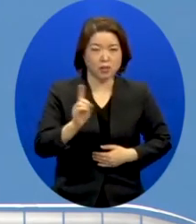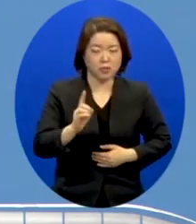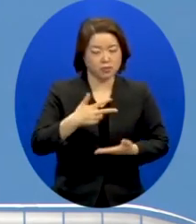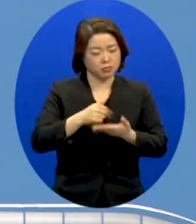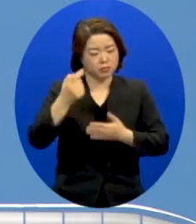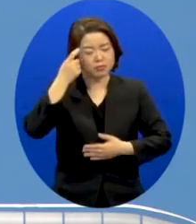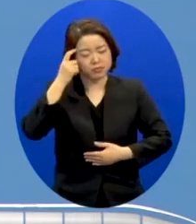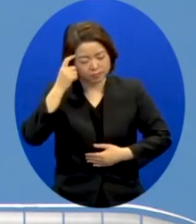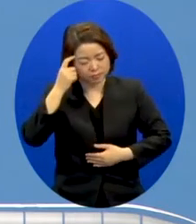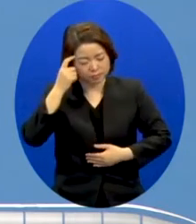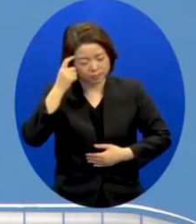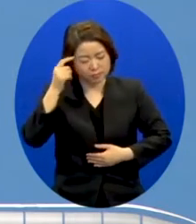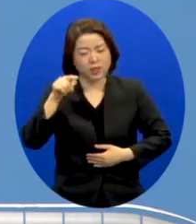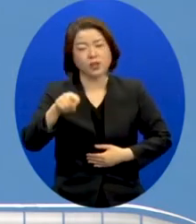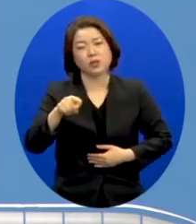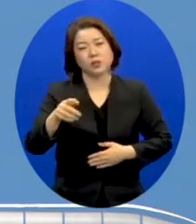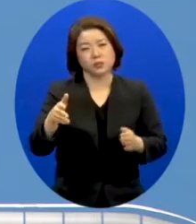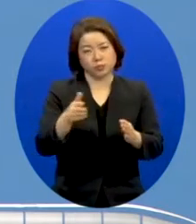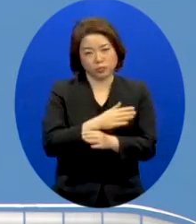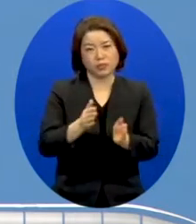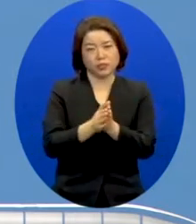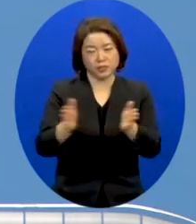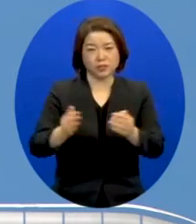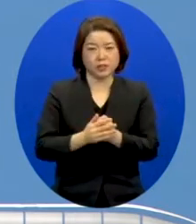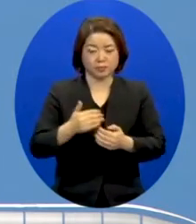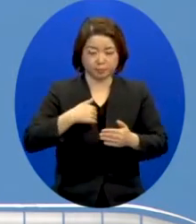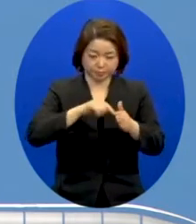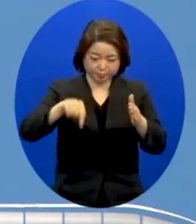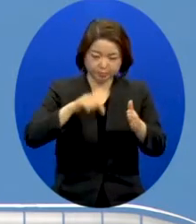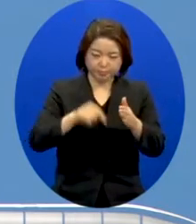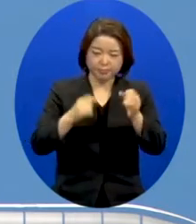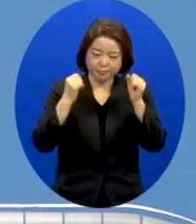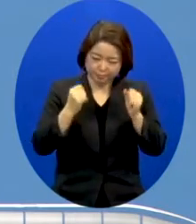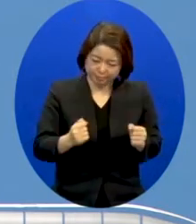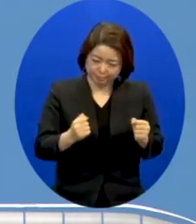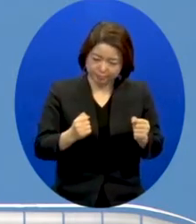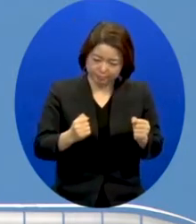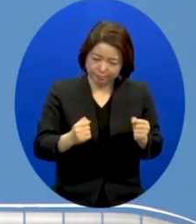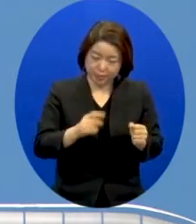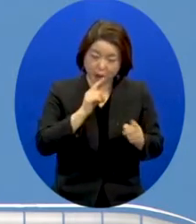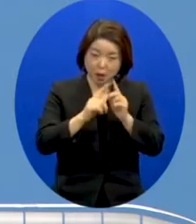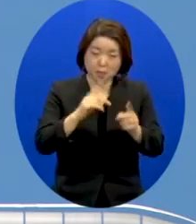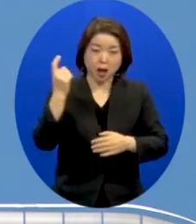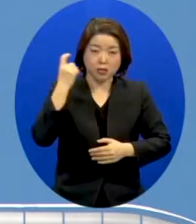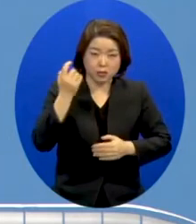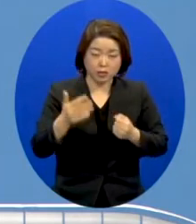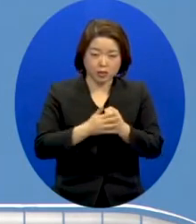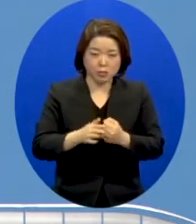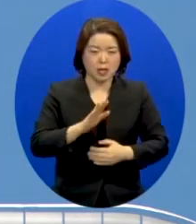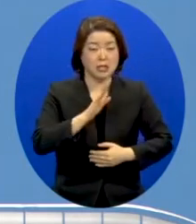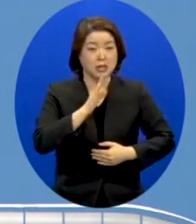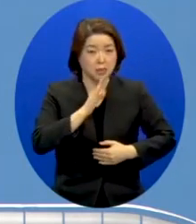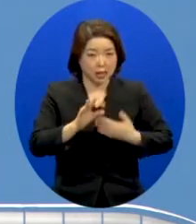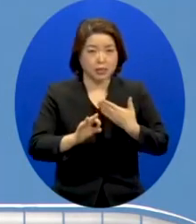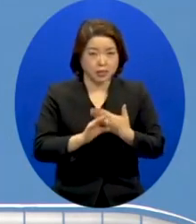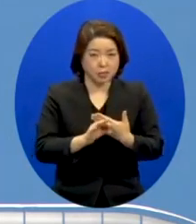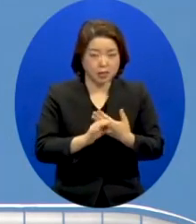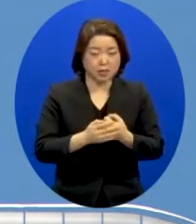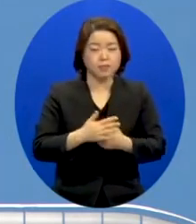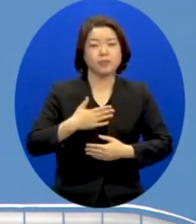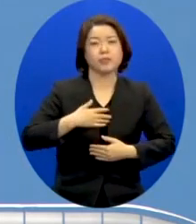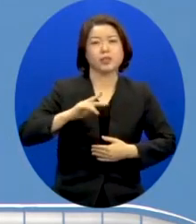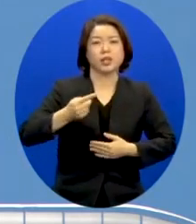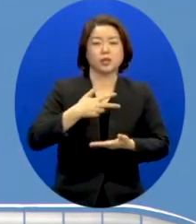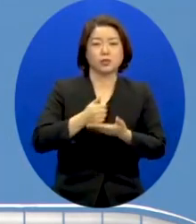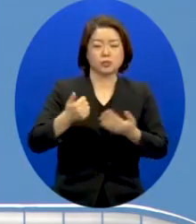보는 것부터 시작하는 거예요 제안에 거 하신다 고 하십니까 그러니까 그게 사실이라면 나도 주님을